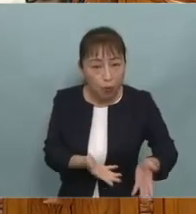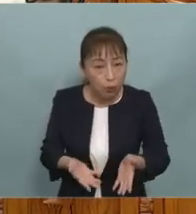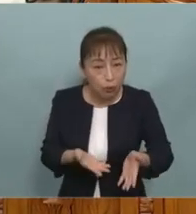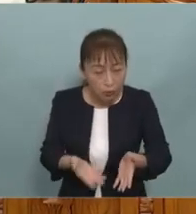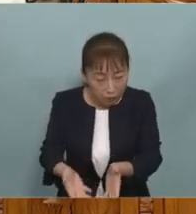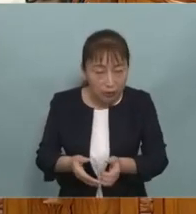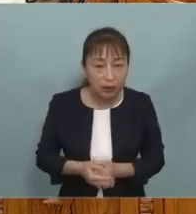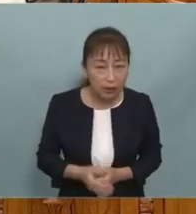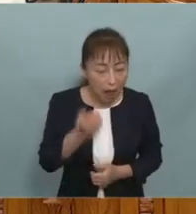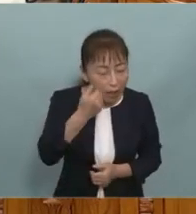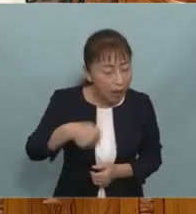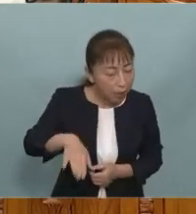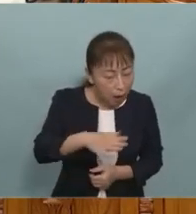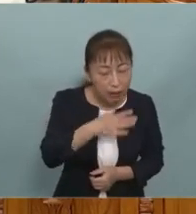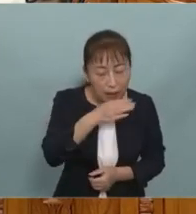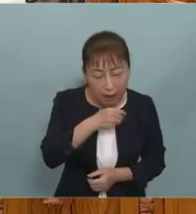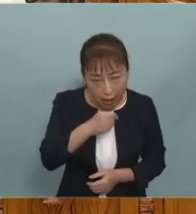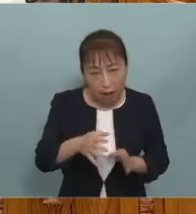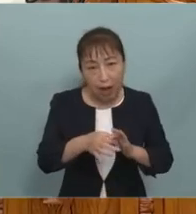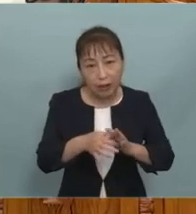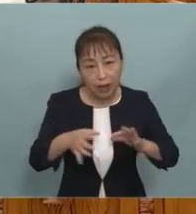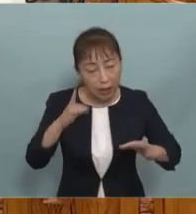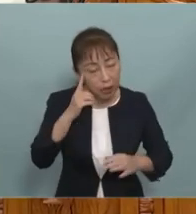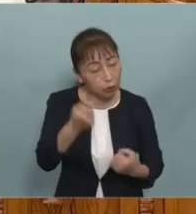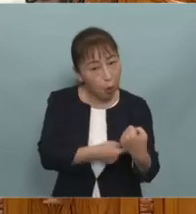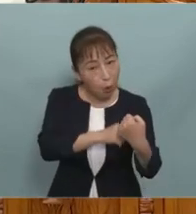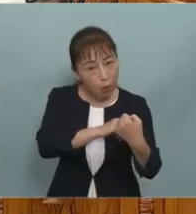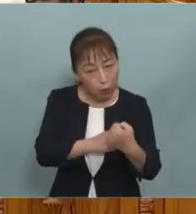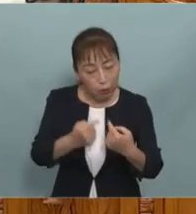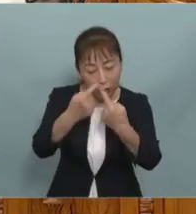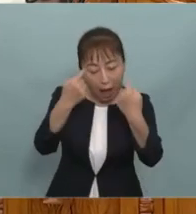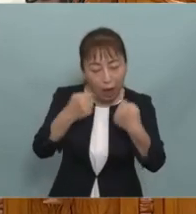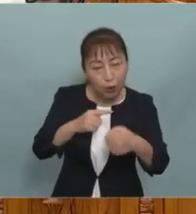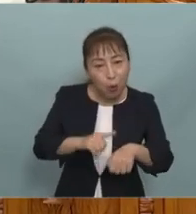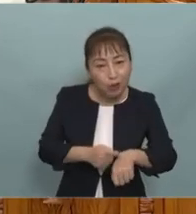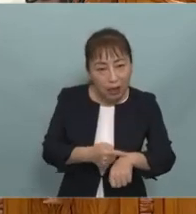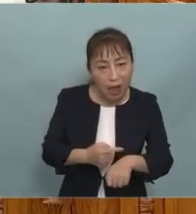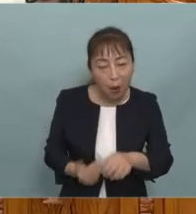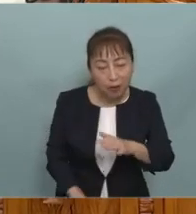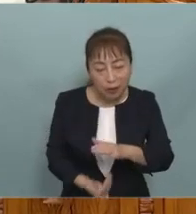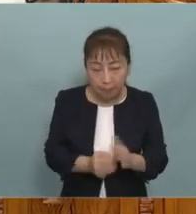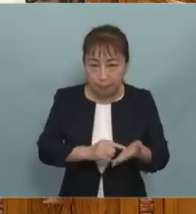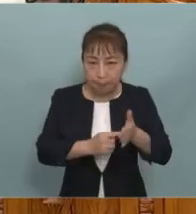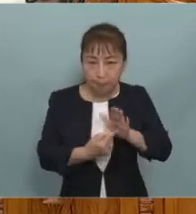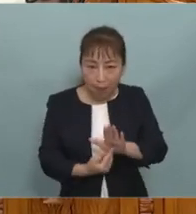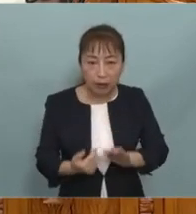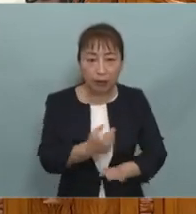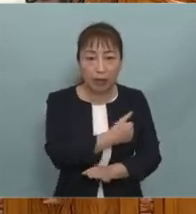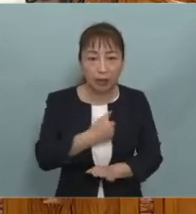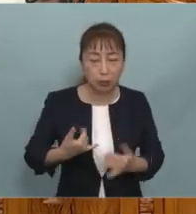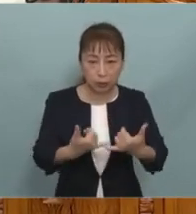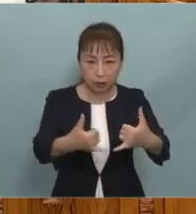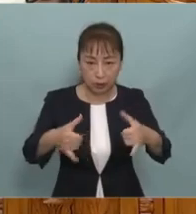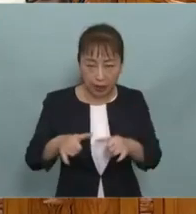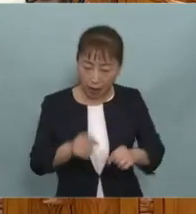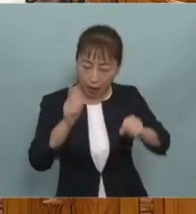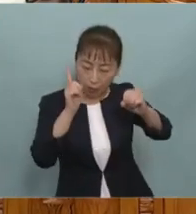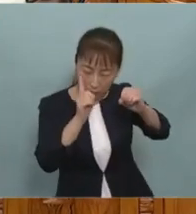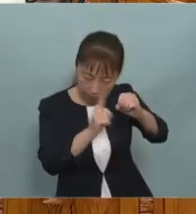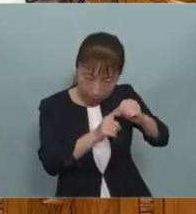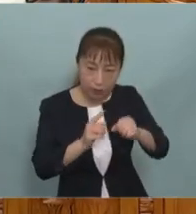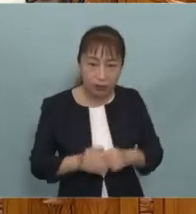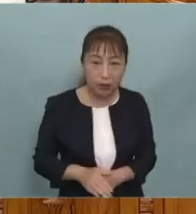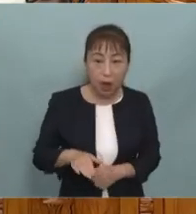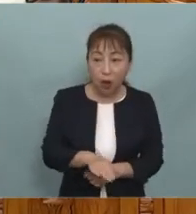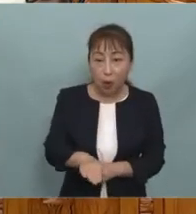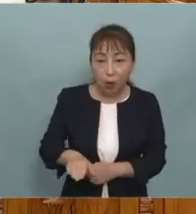もがにわらず能力や個性を最大限生かせる社会を目指してます子供